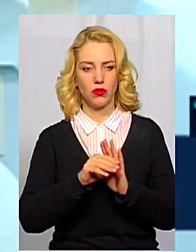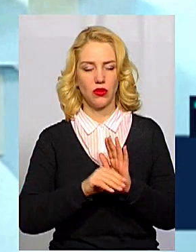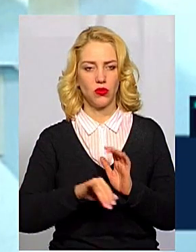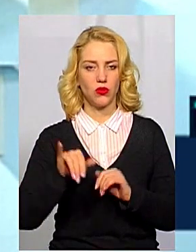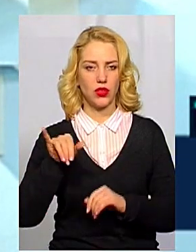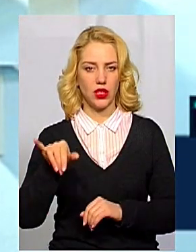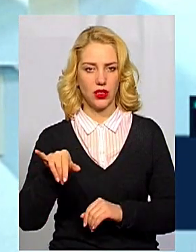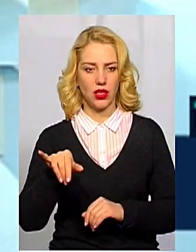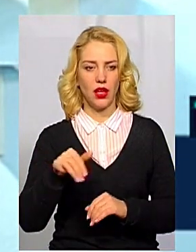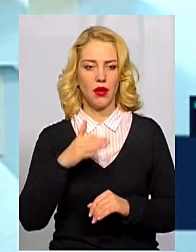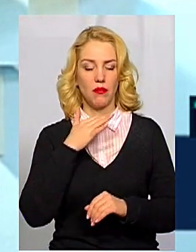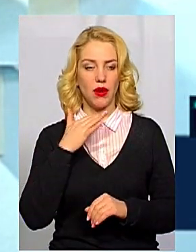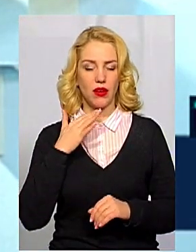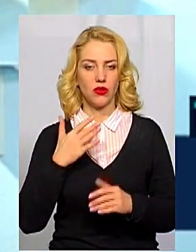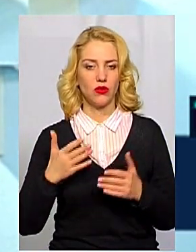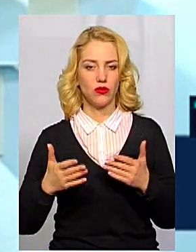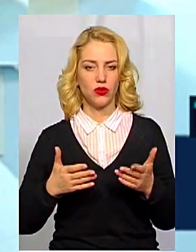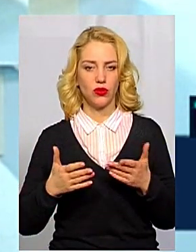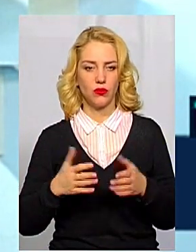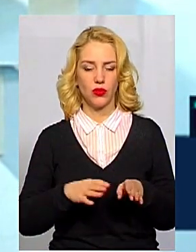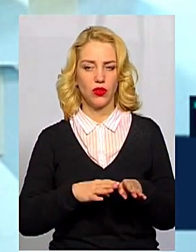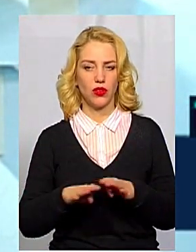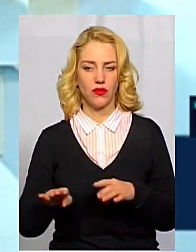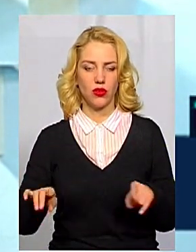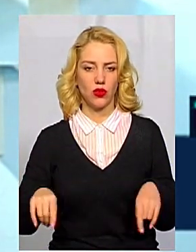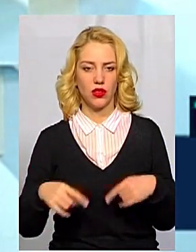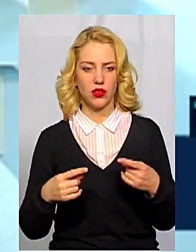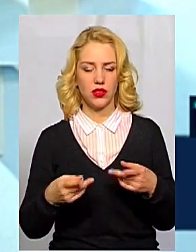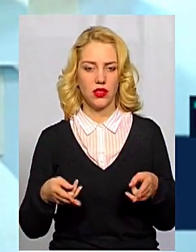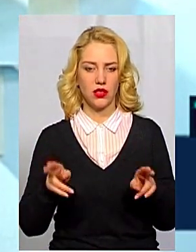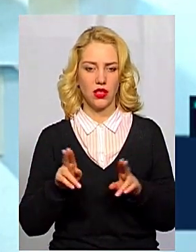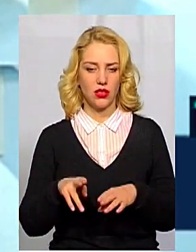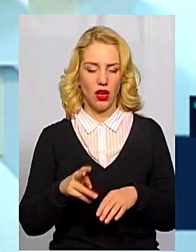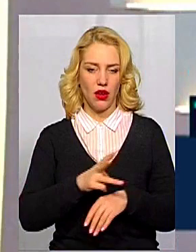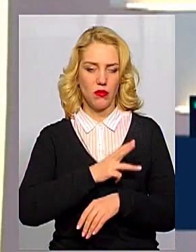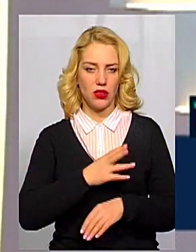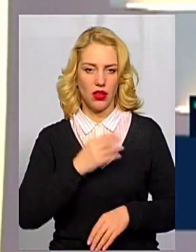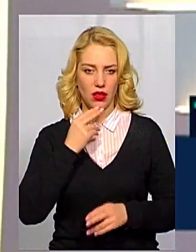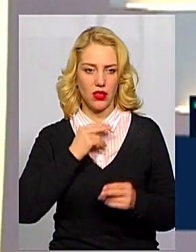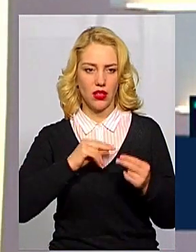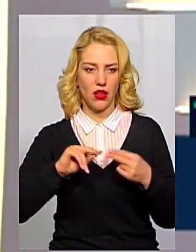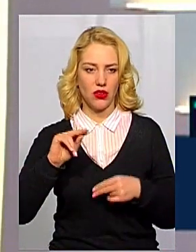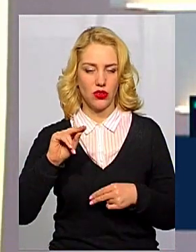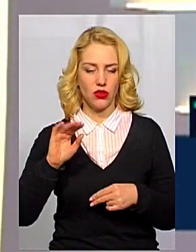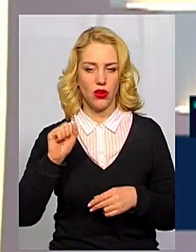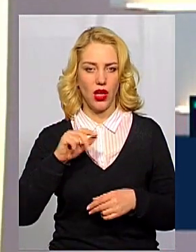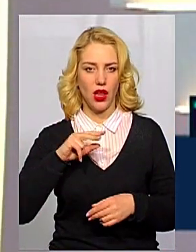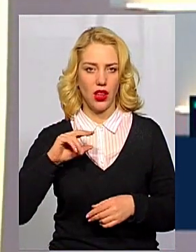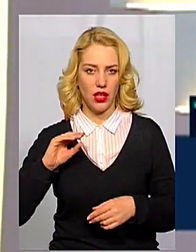них багато в чому, скажімо так, рівень організації залишає бажати краще. А тут про яких користувачів йдеться?